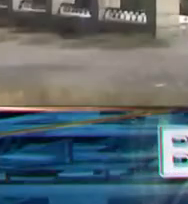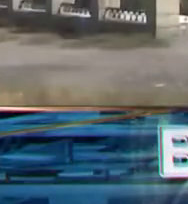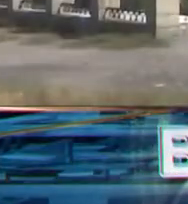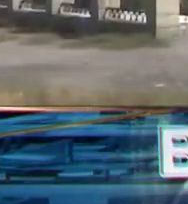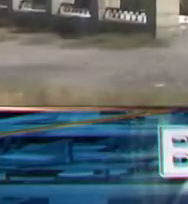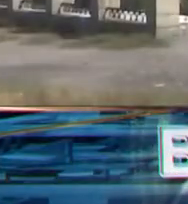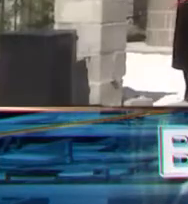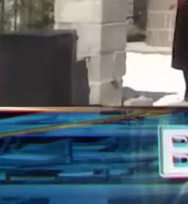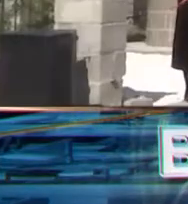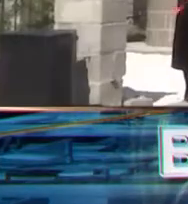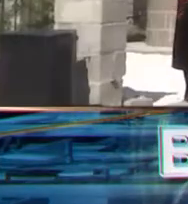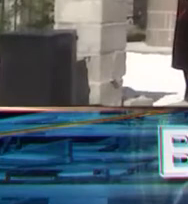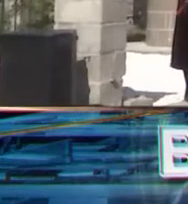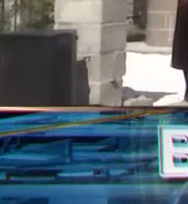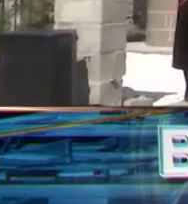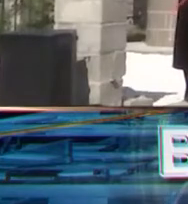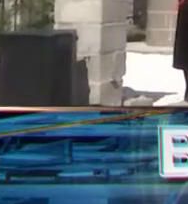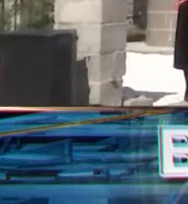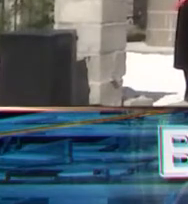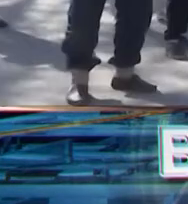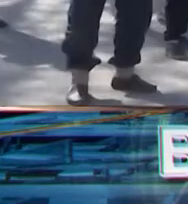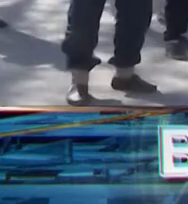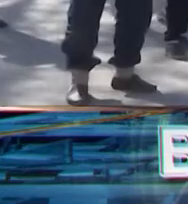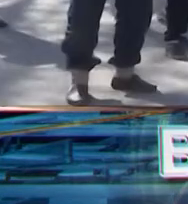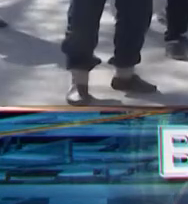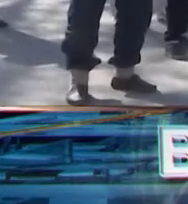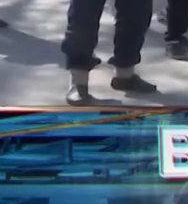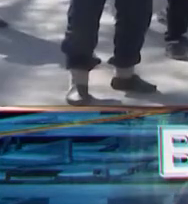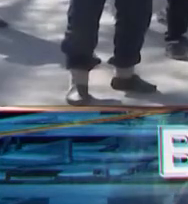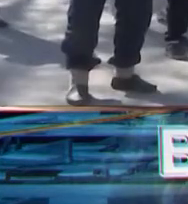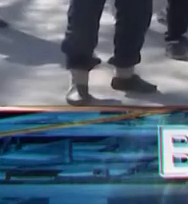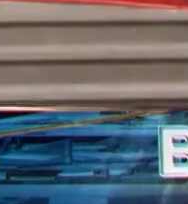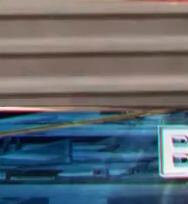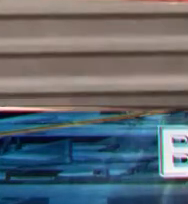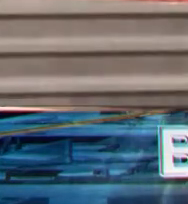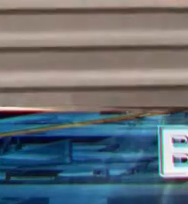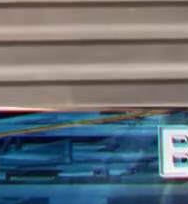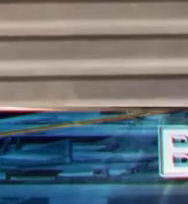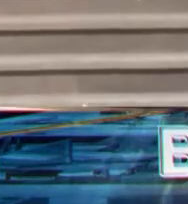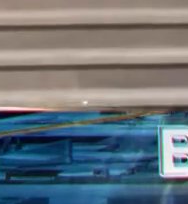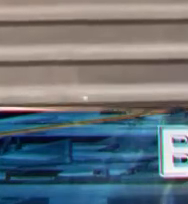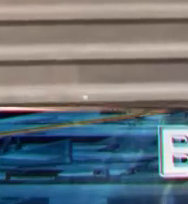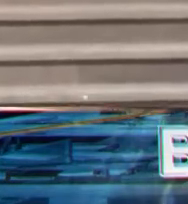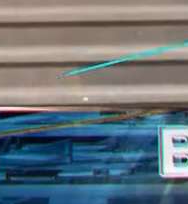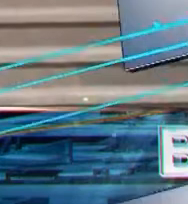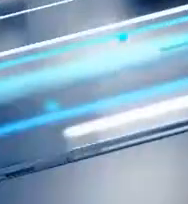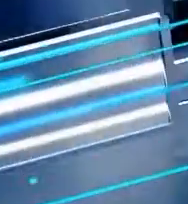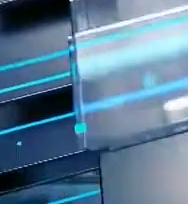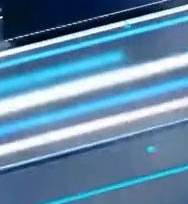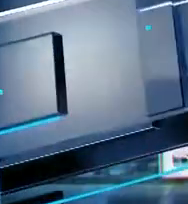Қаратал аудандық мешіті 15 жылдан соң күрделі реконструкциядан өтті. Игі іске марқұм Серікжан Бескемпіровтің әулеті ұйытқы болыпты.